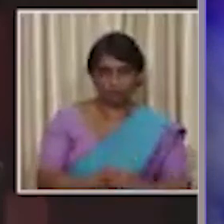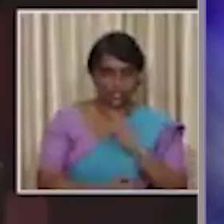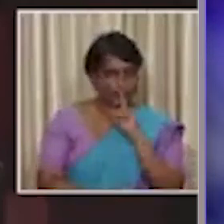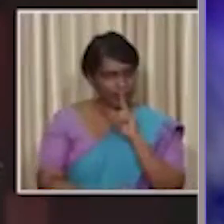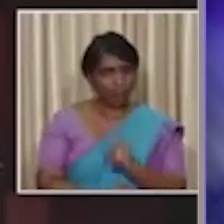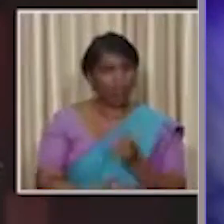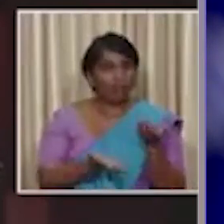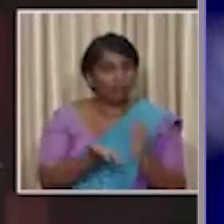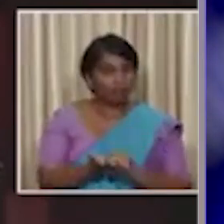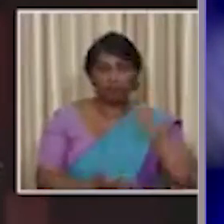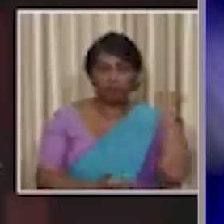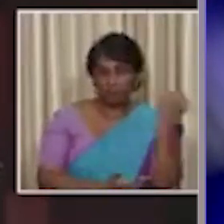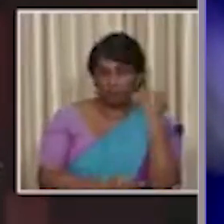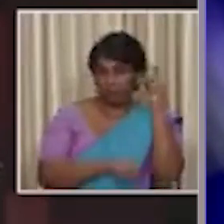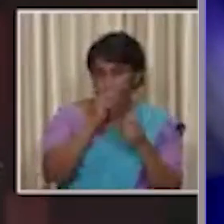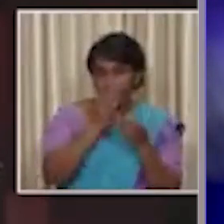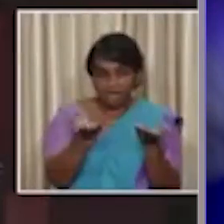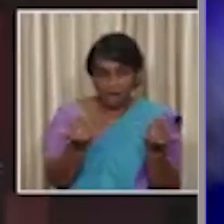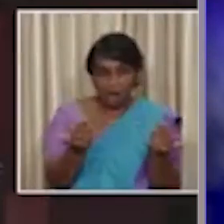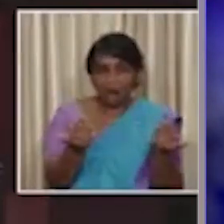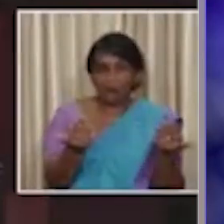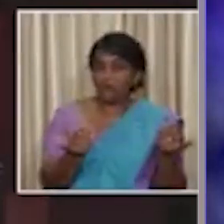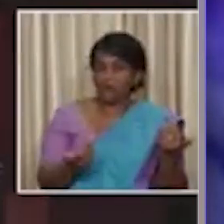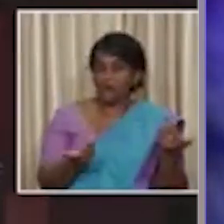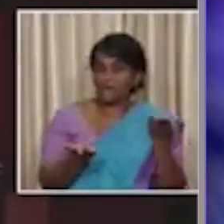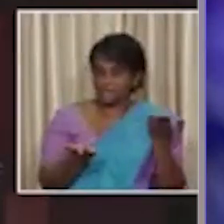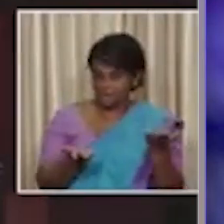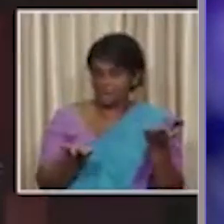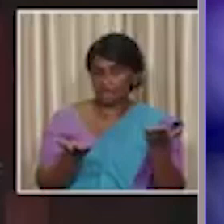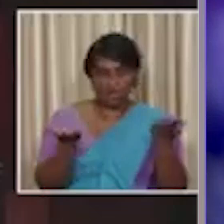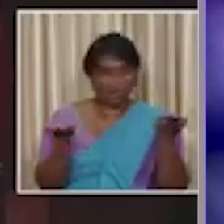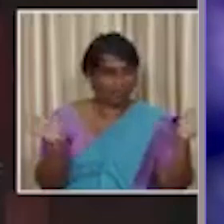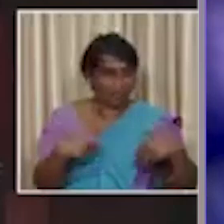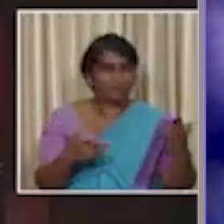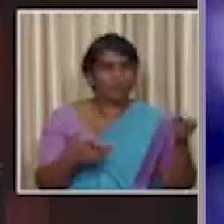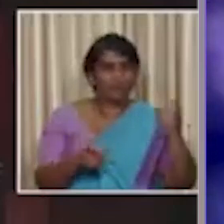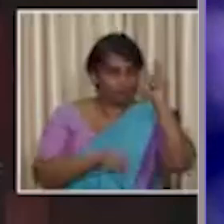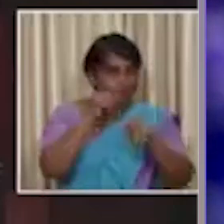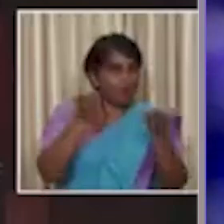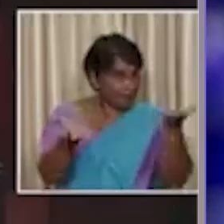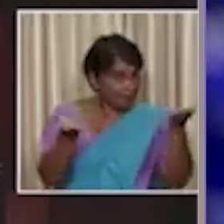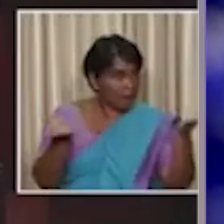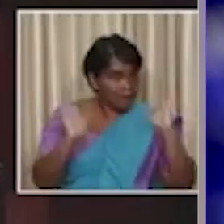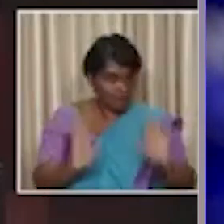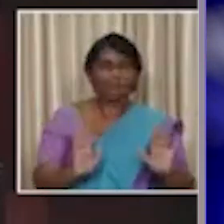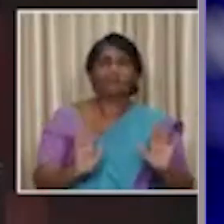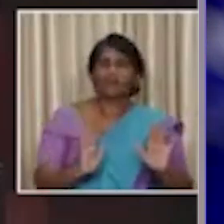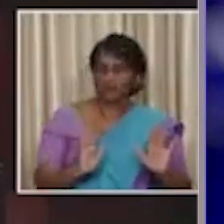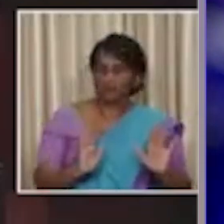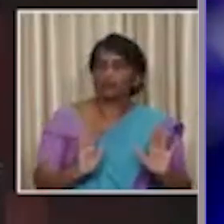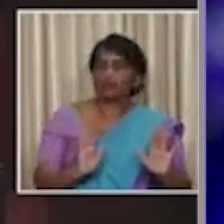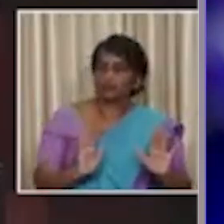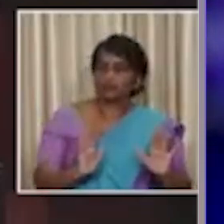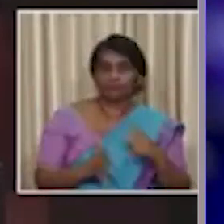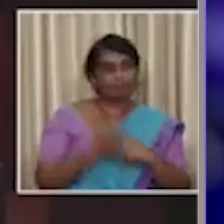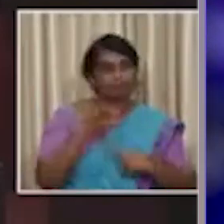போன்றவர்கள். பொருளாதார அழிவின் காரணமாக தங்களுக்கு ஏற்பட்ட பாரபட்சத்துக்கு இந்த நபர்களிடம் இழப்பீடு கூறலாம். எதிர்க்கட்சிகளிலிருந்து